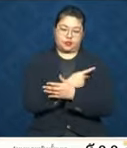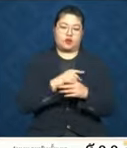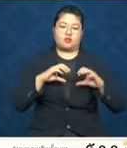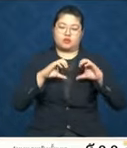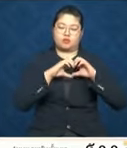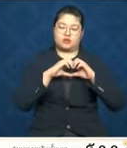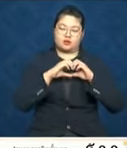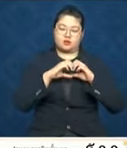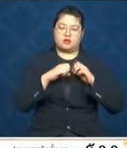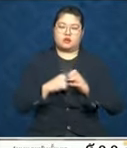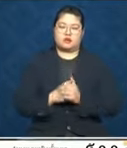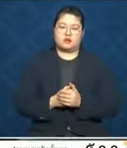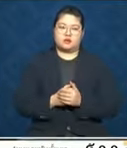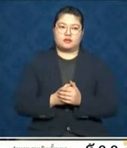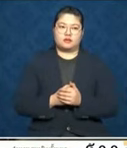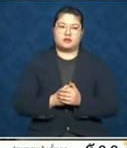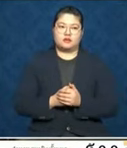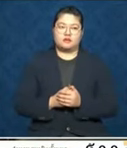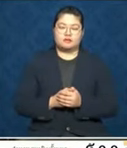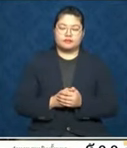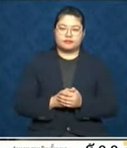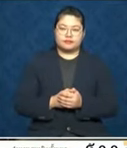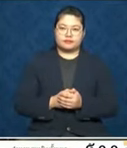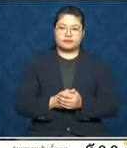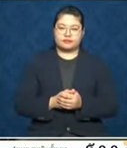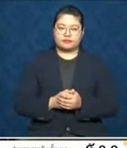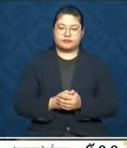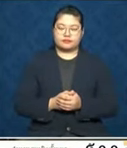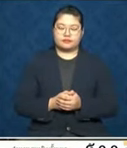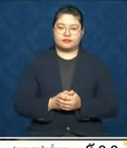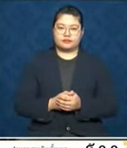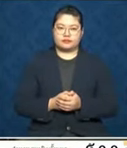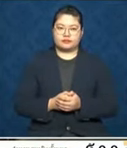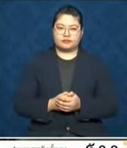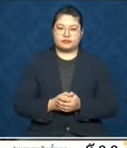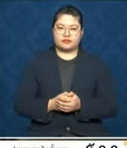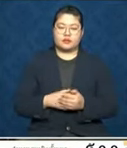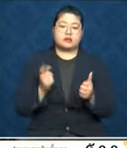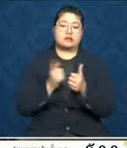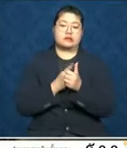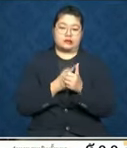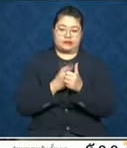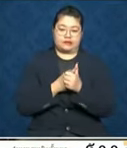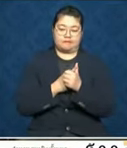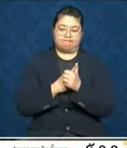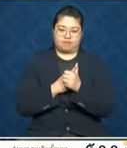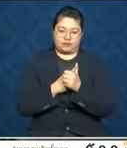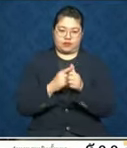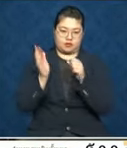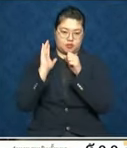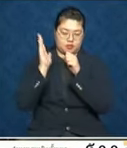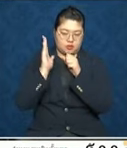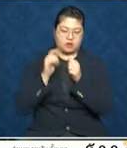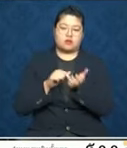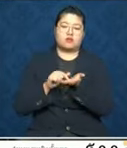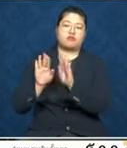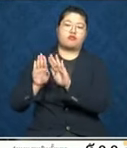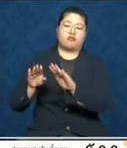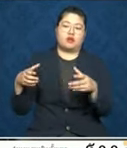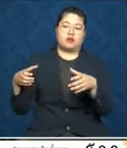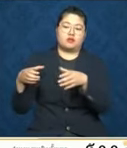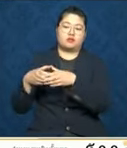ครับเขตที่3อำเภอท่ามกาอำเภอพนมทวนครับท่านประธานครับเรื่องแรกที่ผมจะขอนำเรียนกับท่านประธานไปยังกรมที่ดินกระ